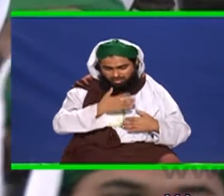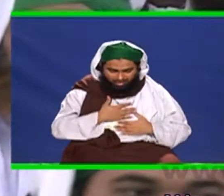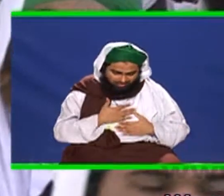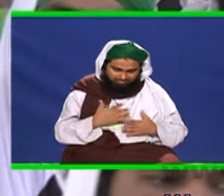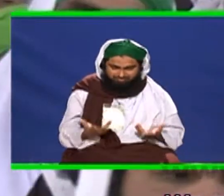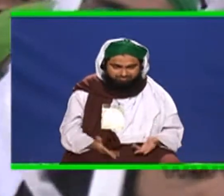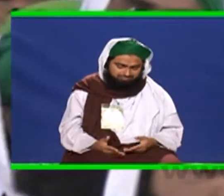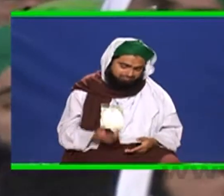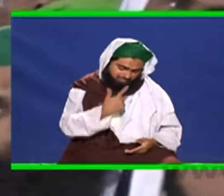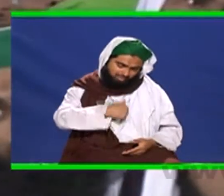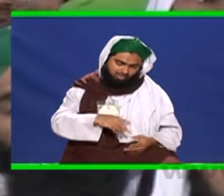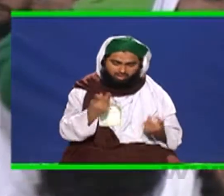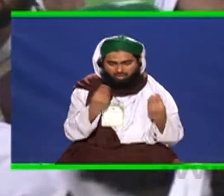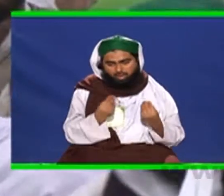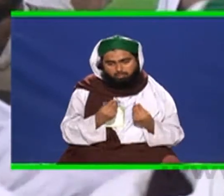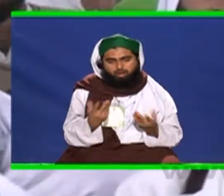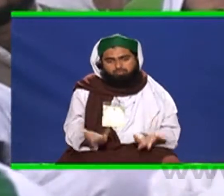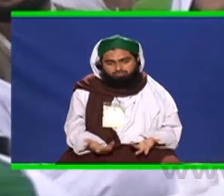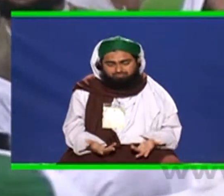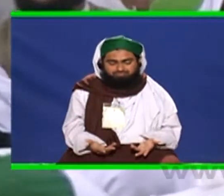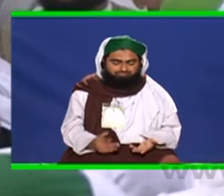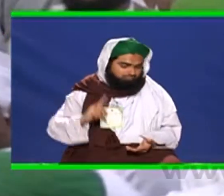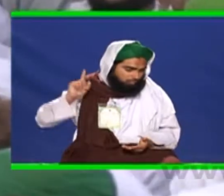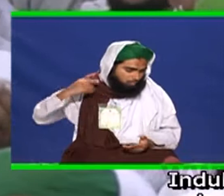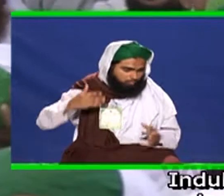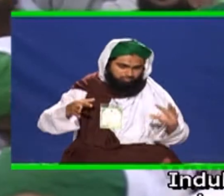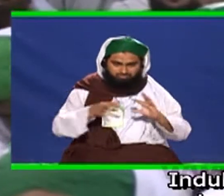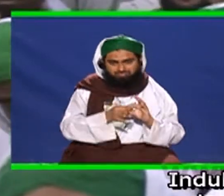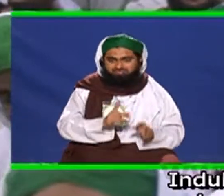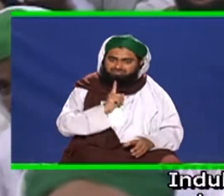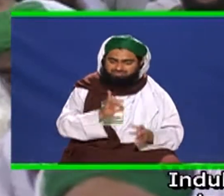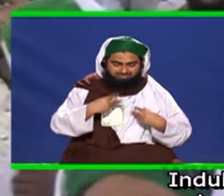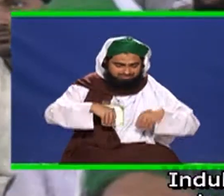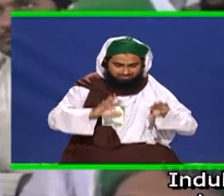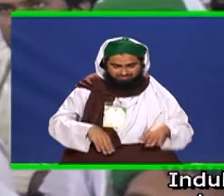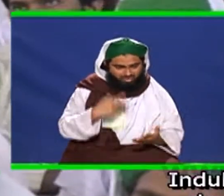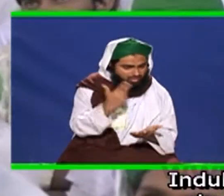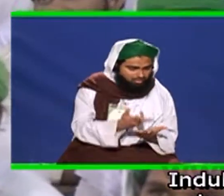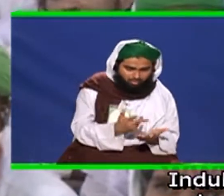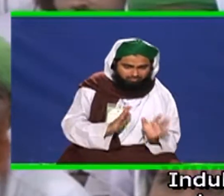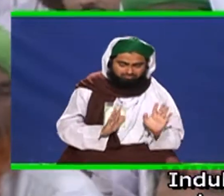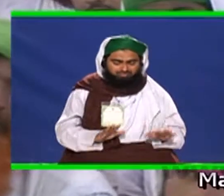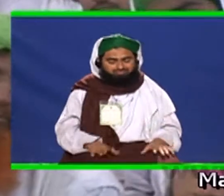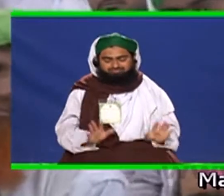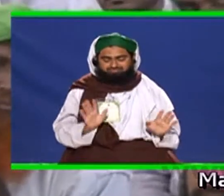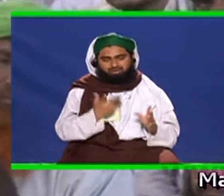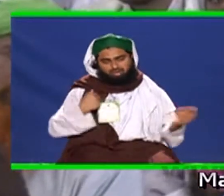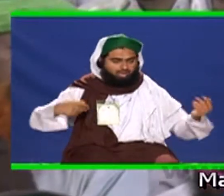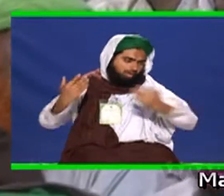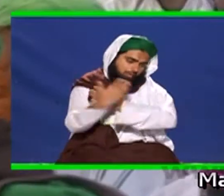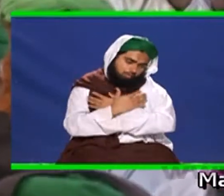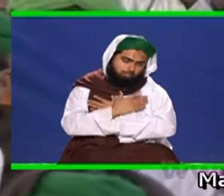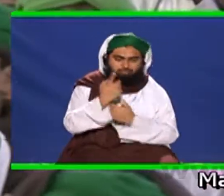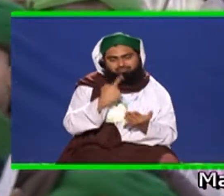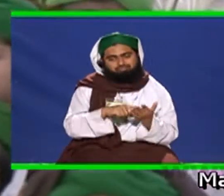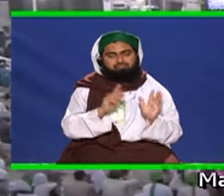हैं नहीं, हम तो आजिज़ गुलाम हैं। सरकार हमारे लिए चादर बेशक न बिछाए, लेकिन सरकार हमें